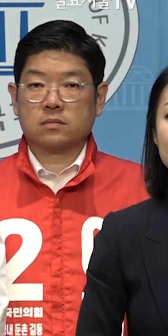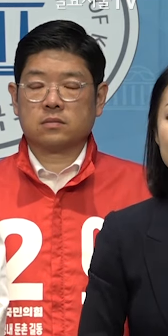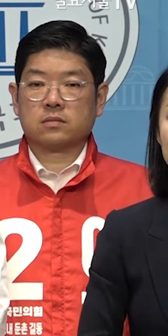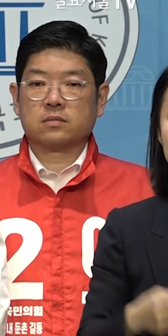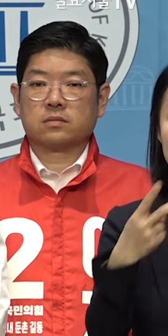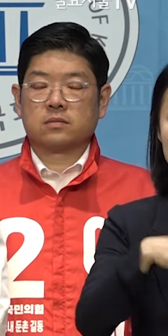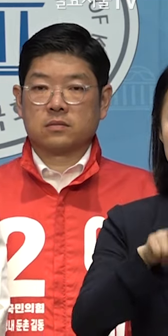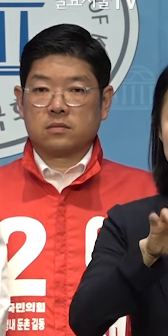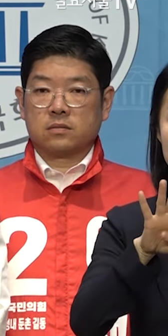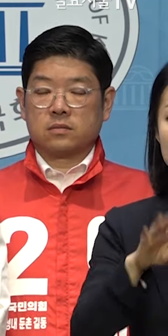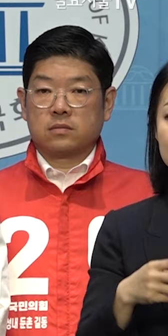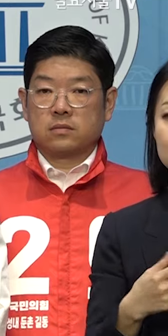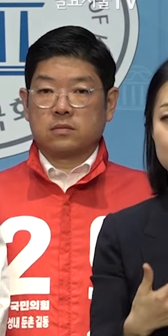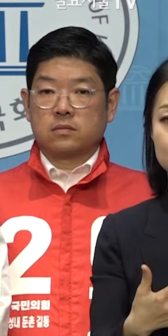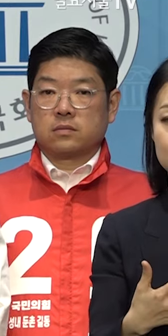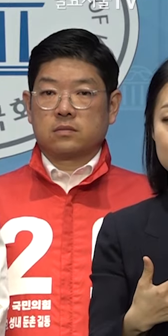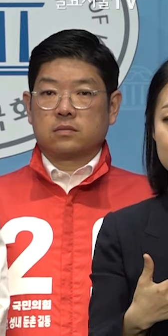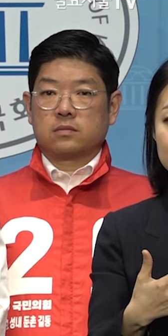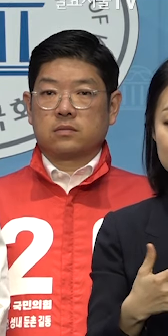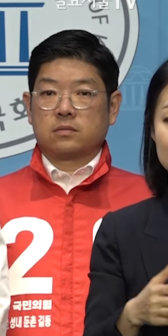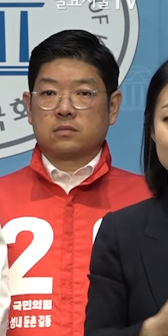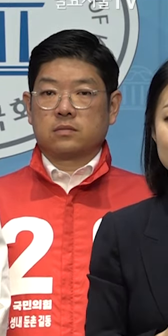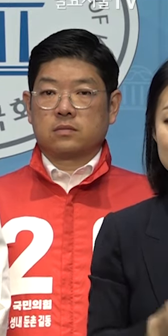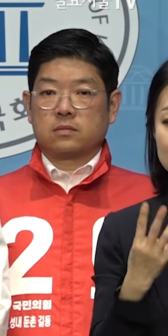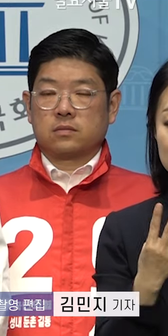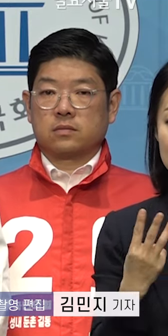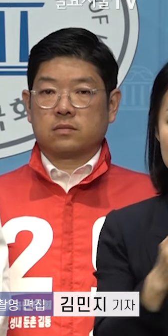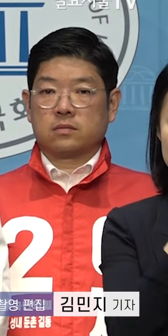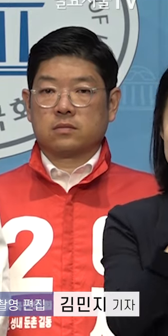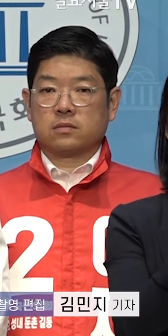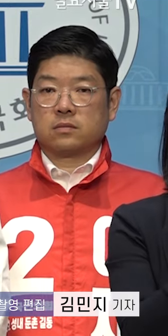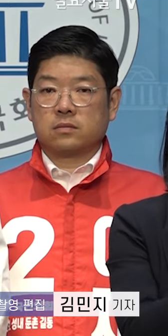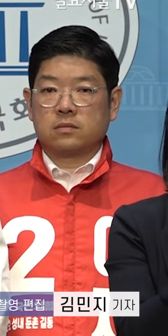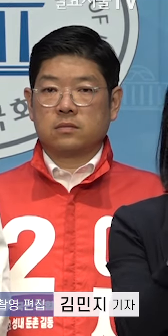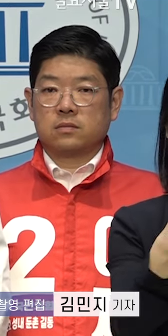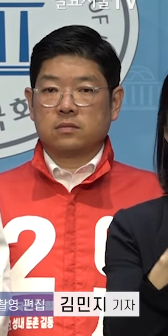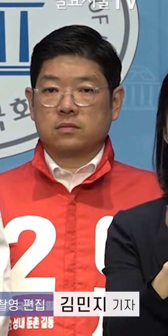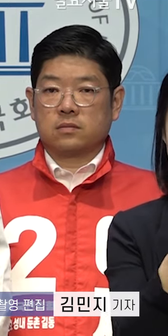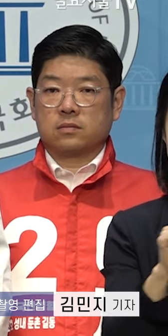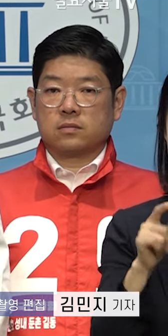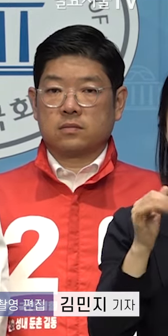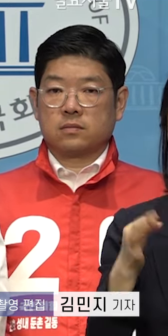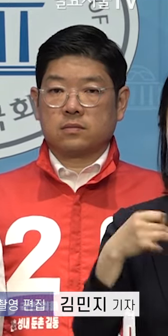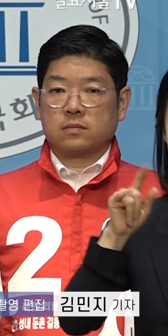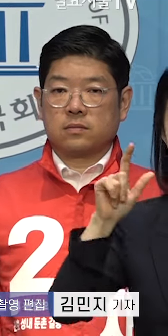분께서기를니다 4월 8일 동트 3인 이재영 이승